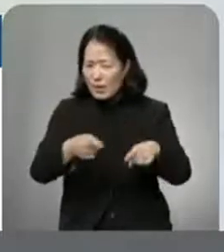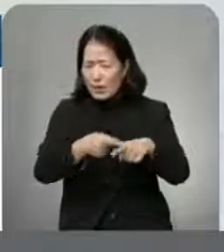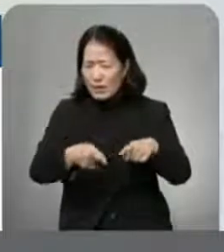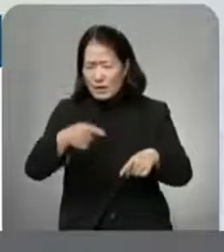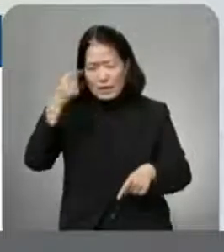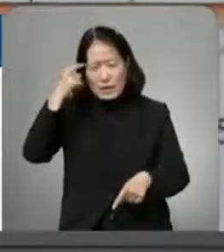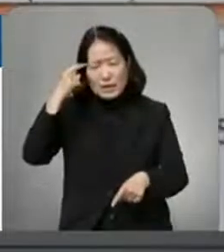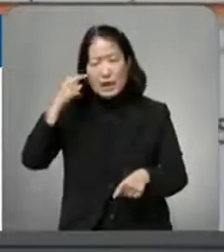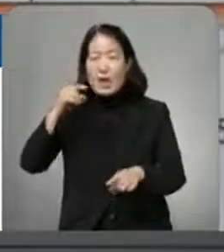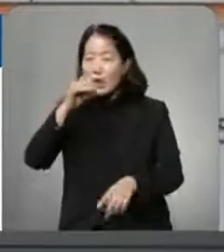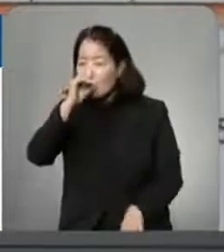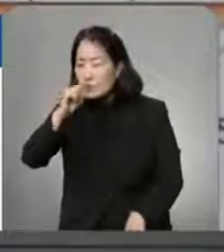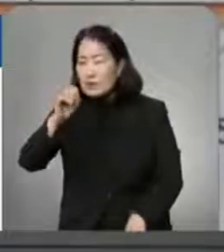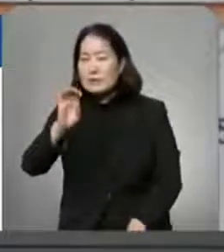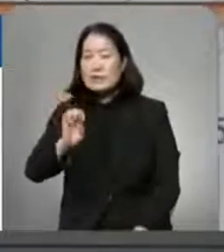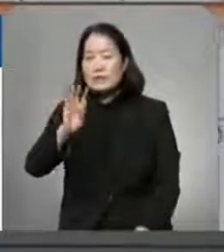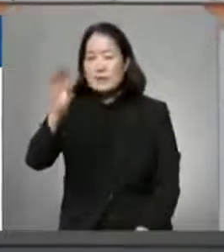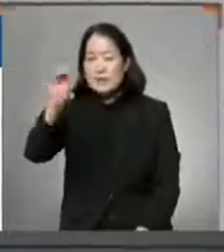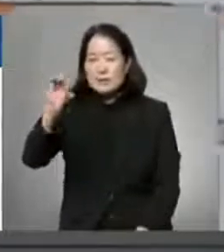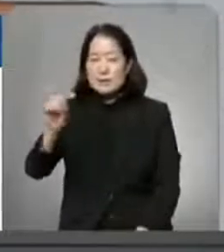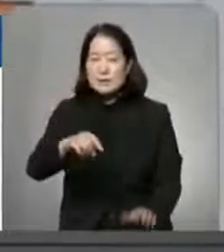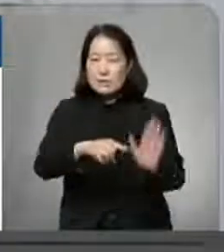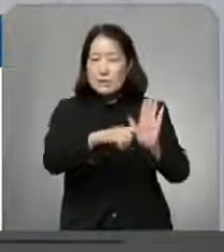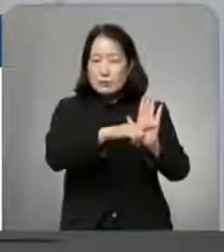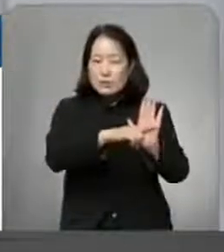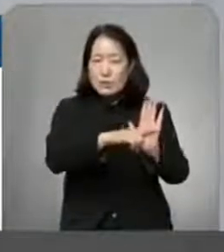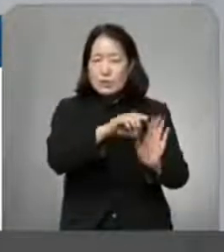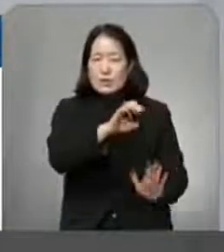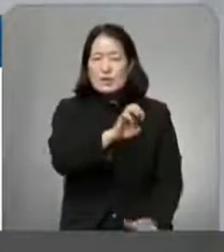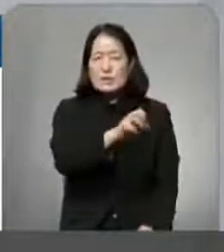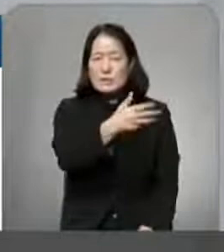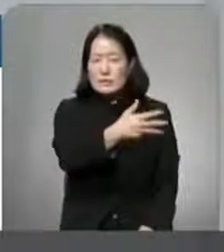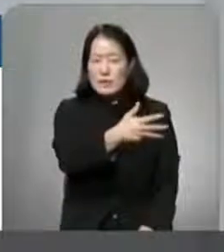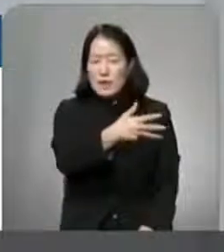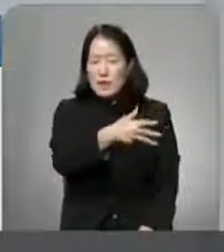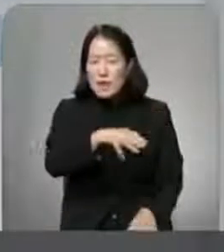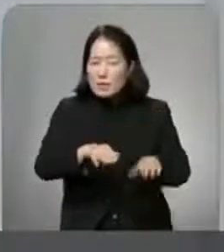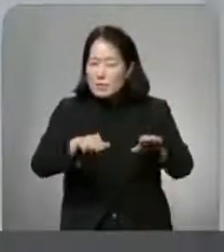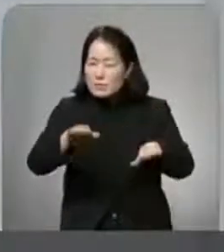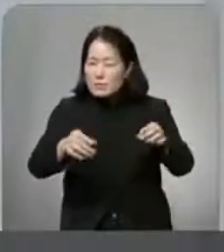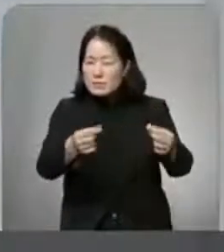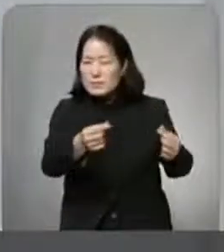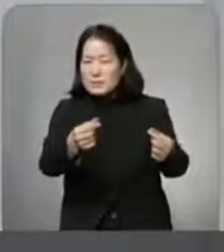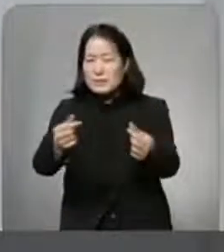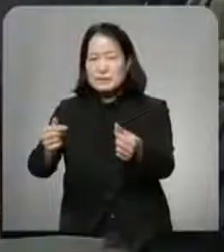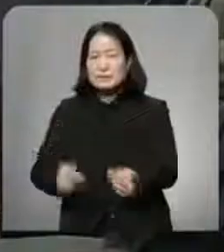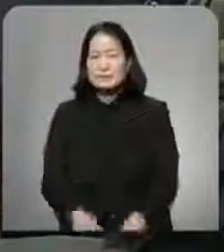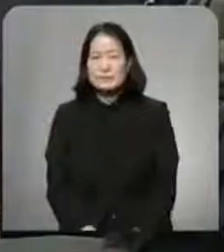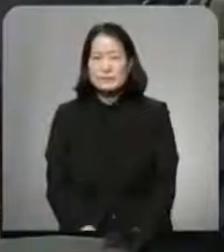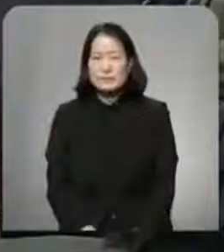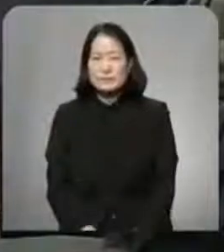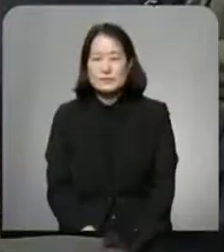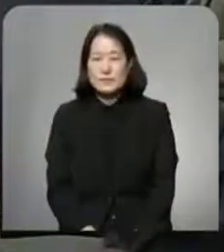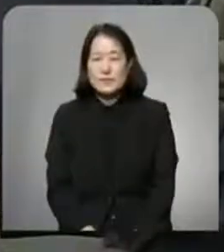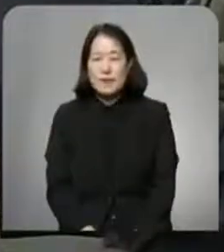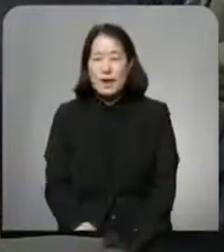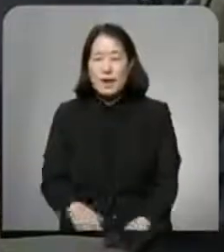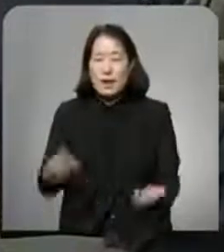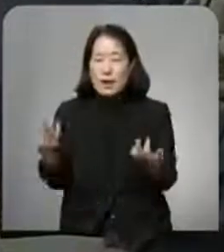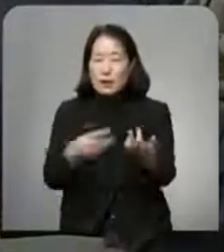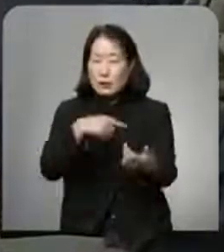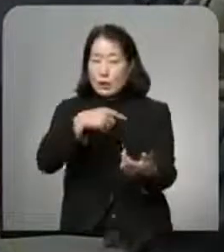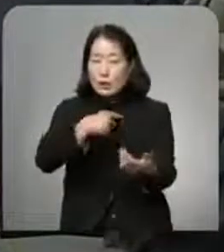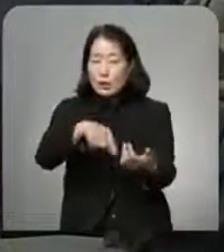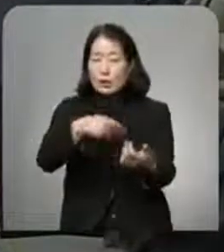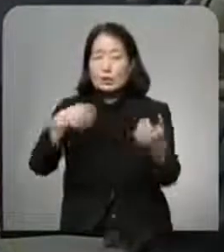긍정이 44% 부정이 37%로 상대적으로 격차가 적었습니다 이에 따라